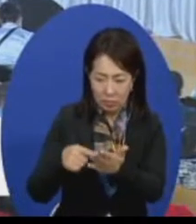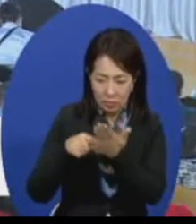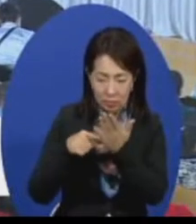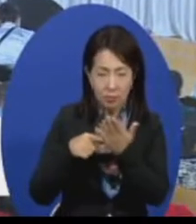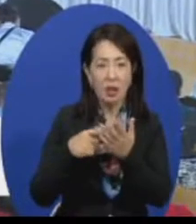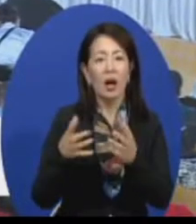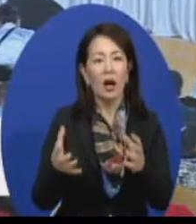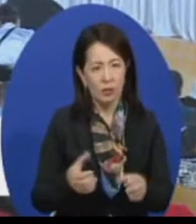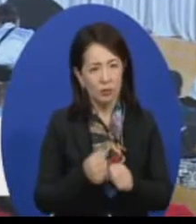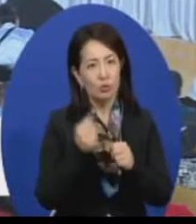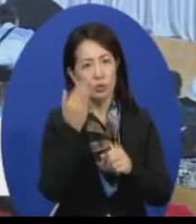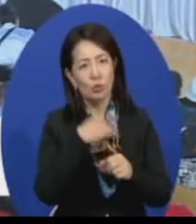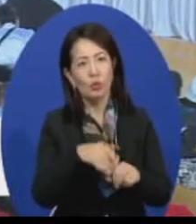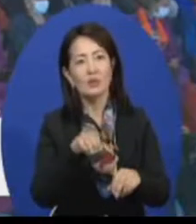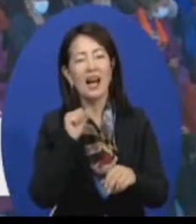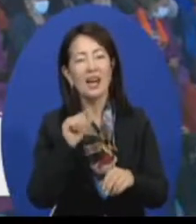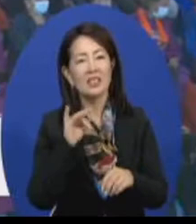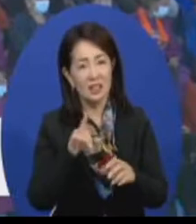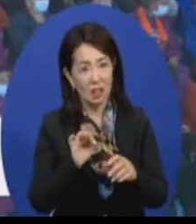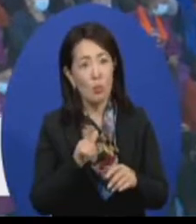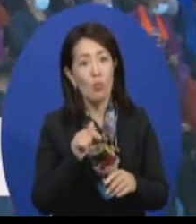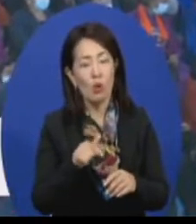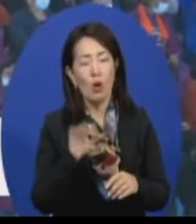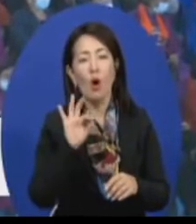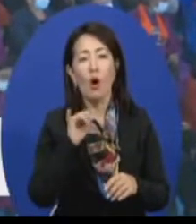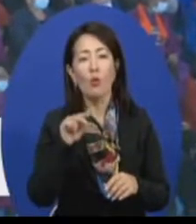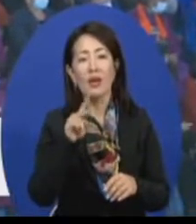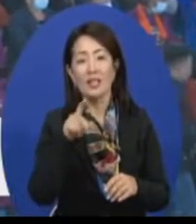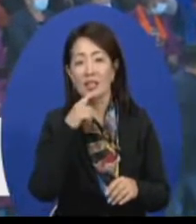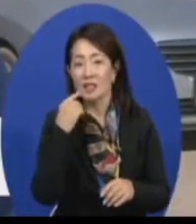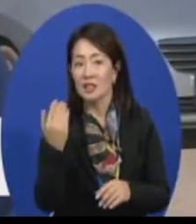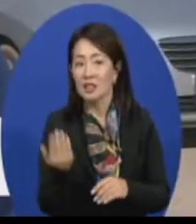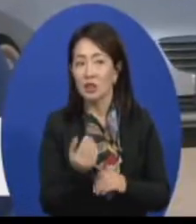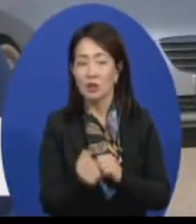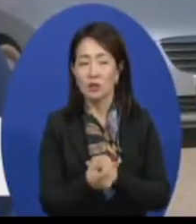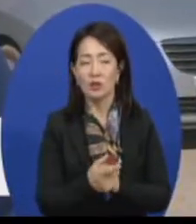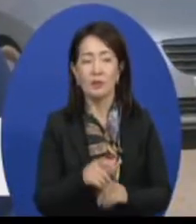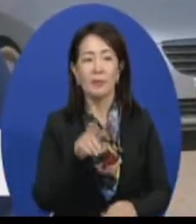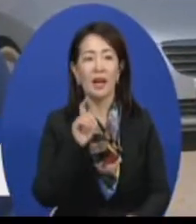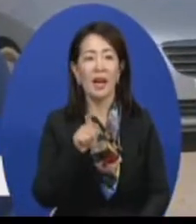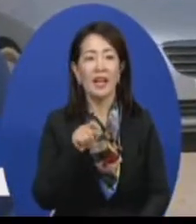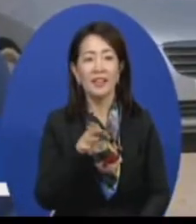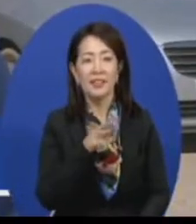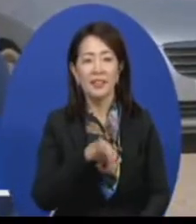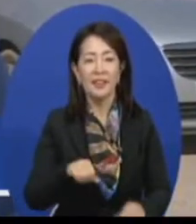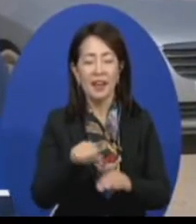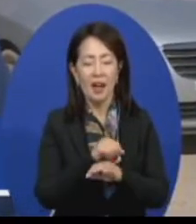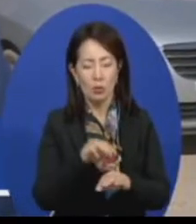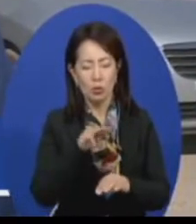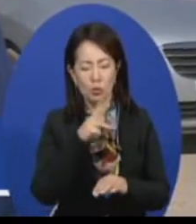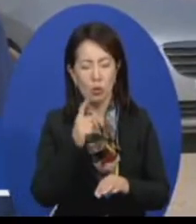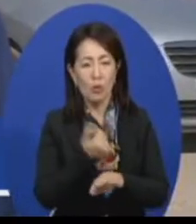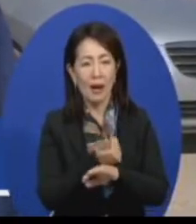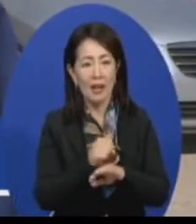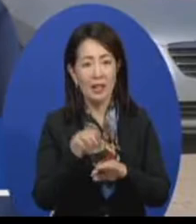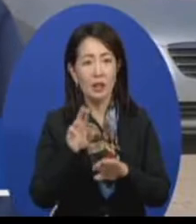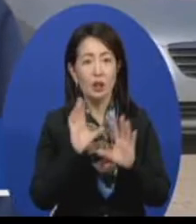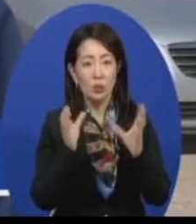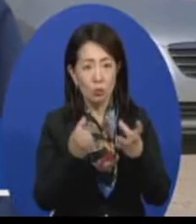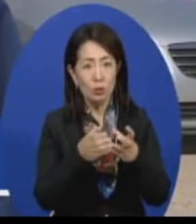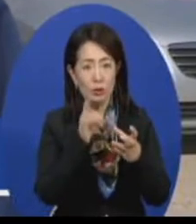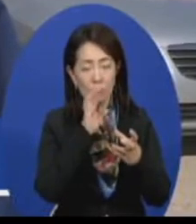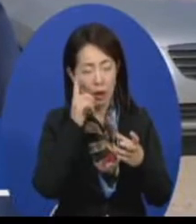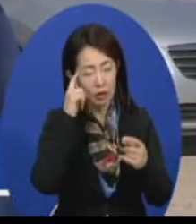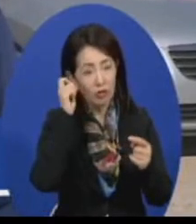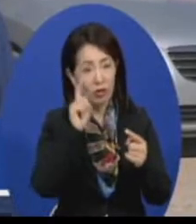арчлалын хэлбэр гэдгийг засгийн газар хэрэгжүүлэх газрын дарга Оюу Эрдэнэ онцолж байлаа. Яг нь Хинтэй аймгийн түүхэн ажилчлалын бүс нутаг болох юм том зорилт тавьсан